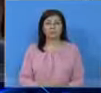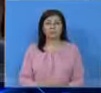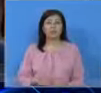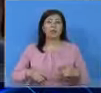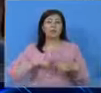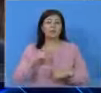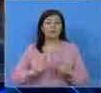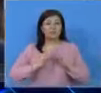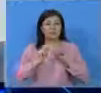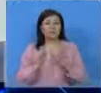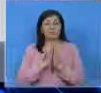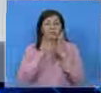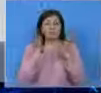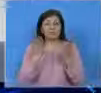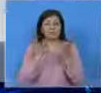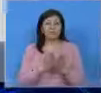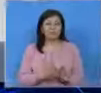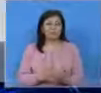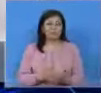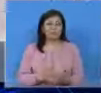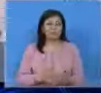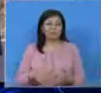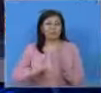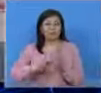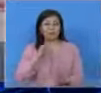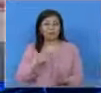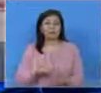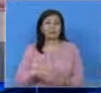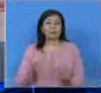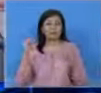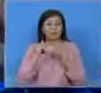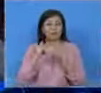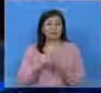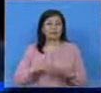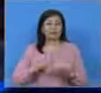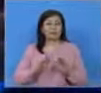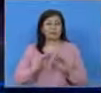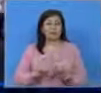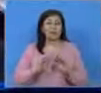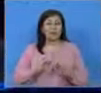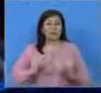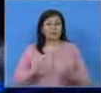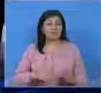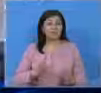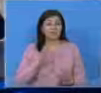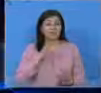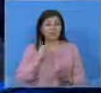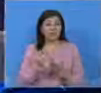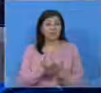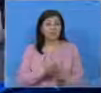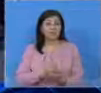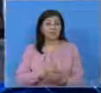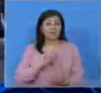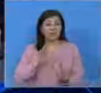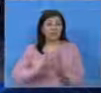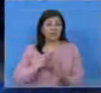Впереди вручение аттестатов и нелегкий выбор вуза. Для ребят пришло время найти любимую профессию и